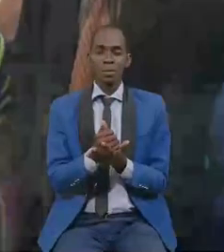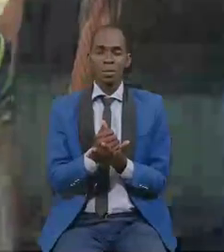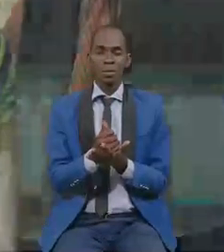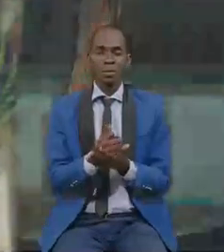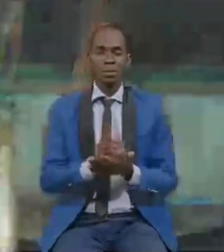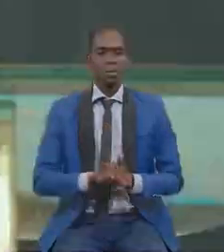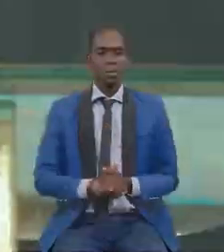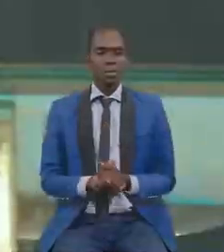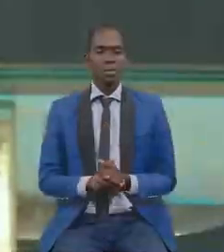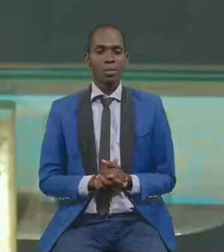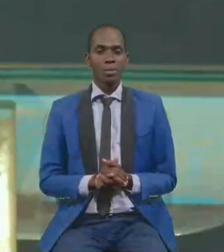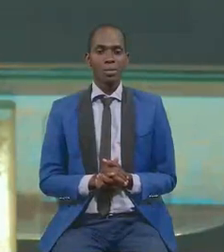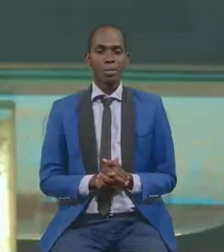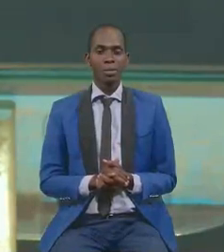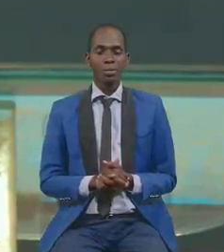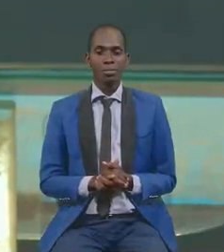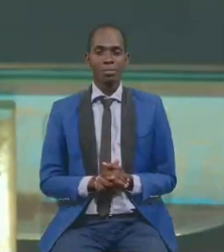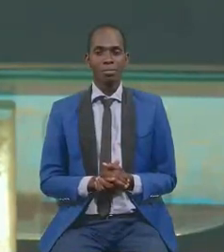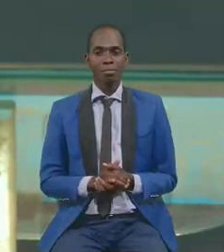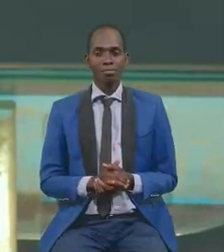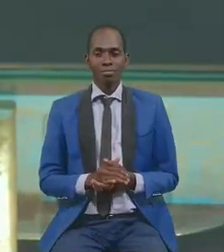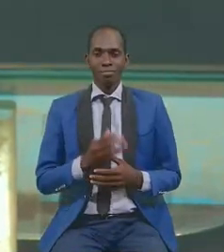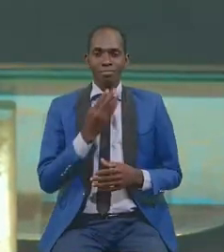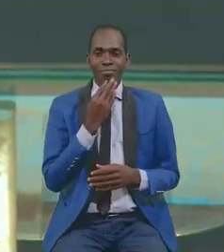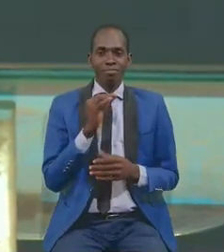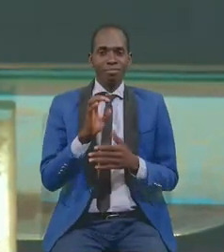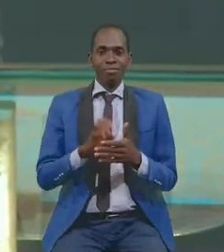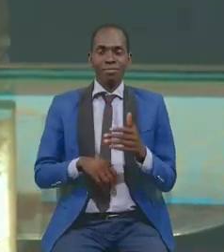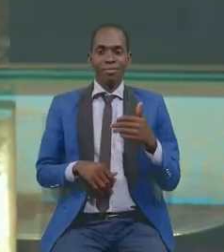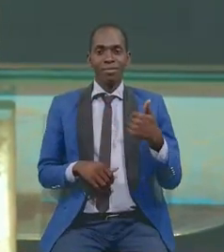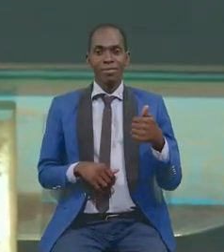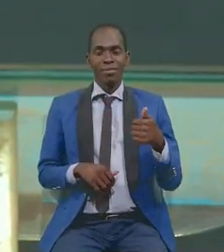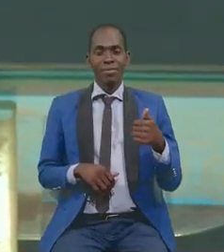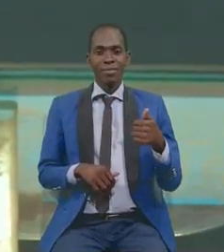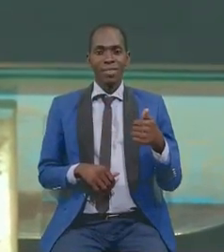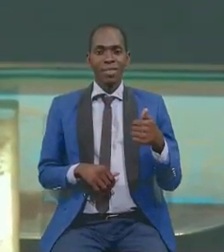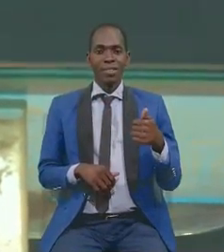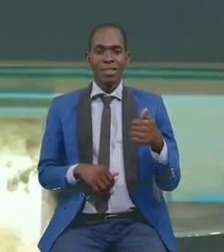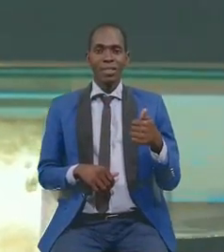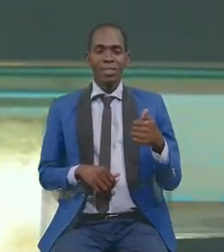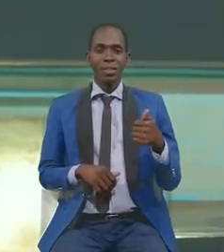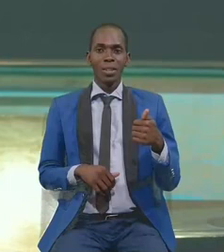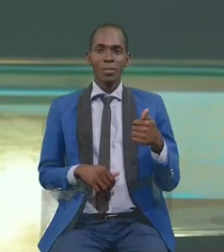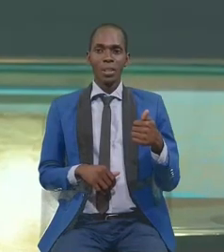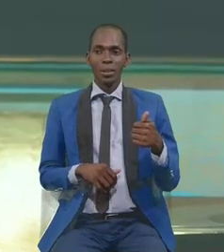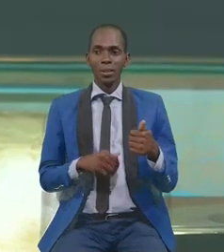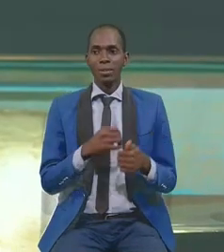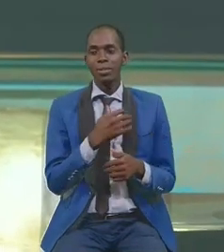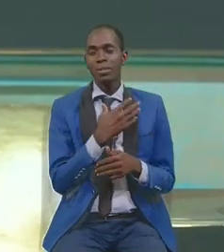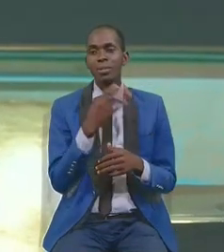Nous allons aux Hébreux chapitre 10. Je lis verset